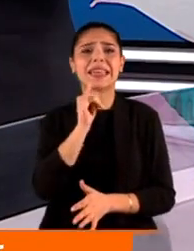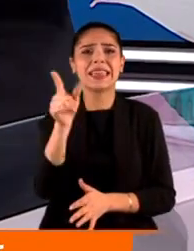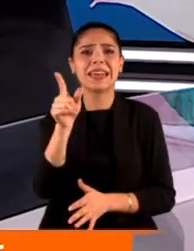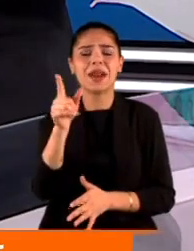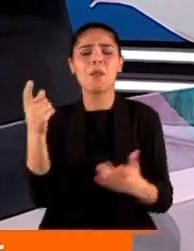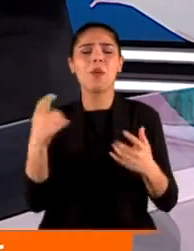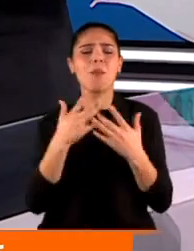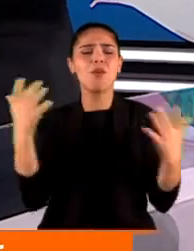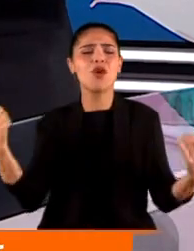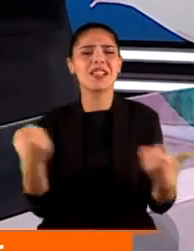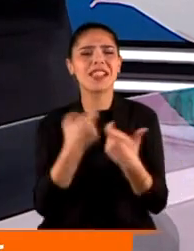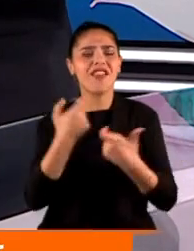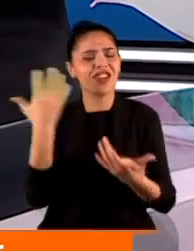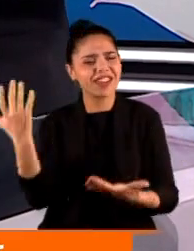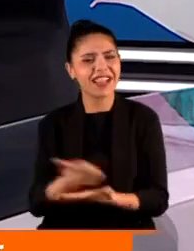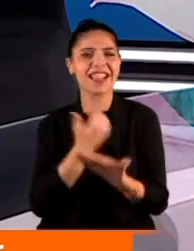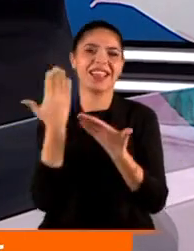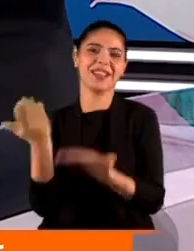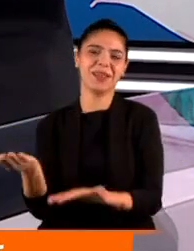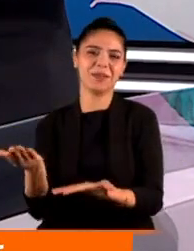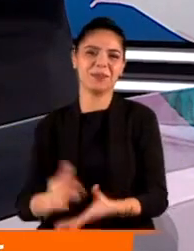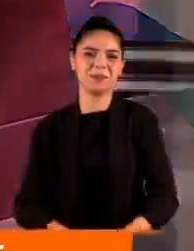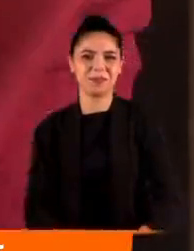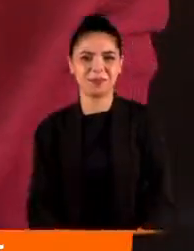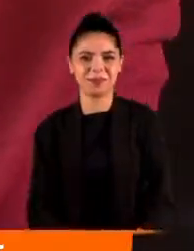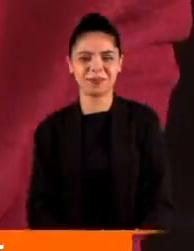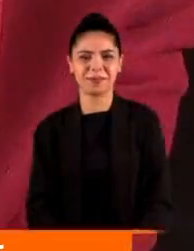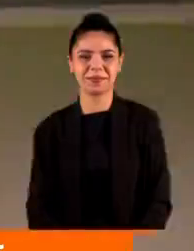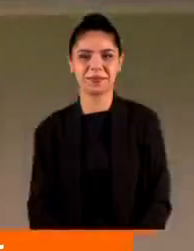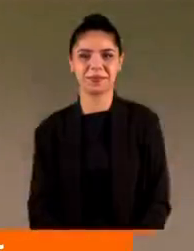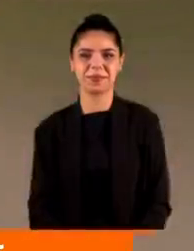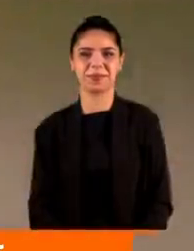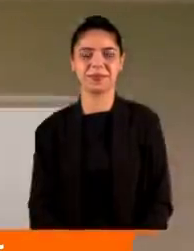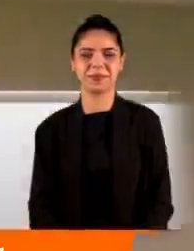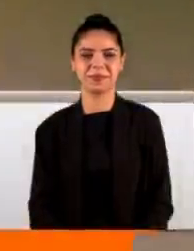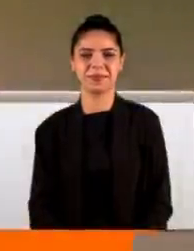girdiği büyük savaşın galibi oldu bu